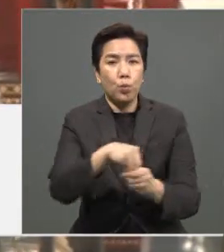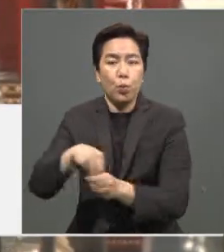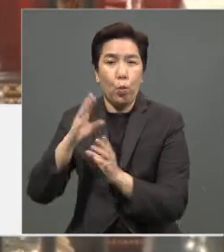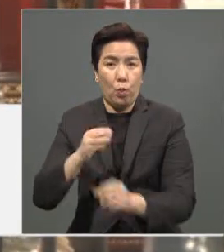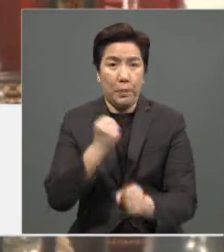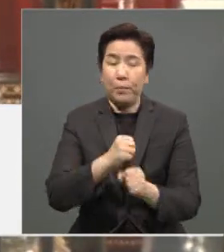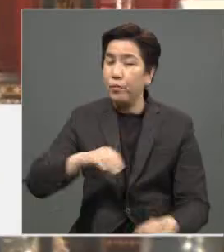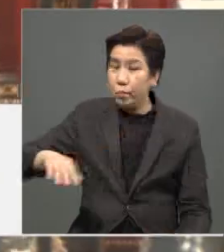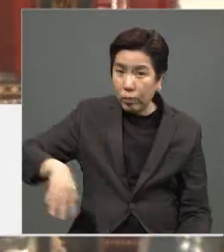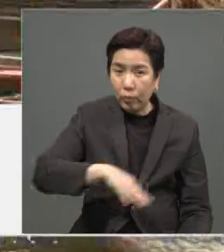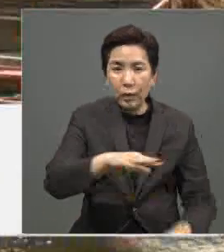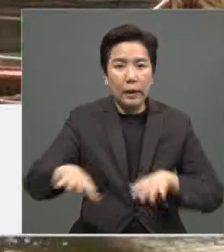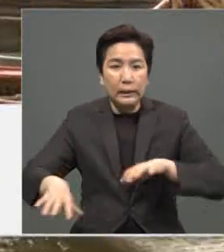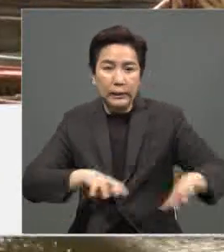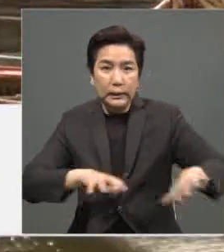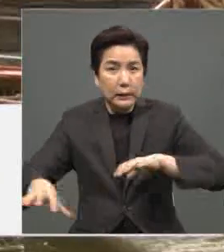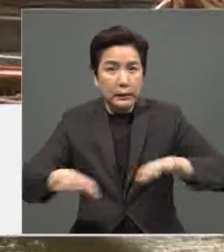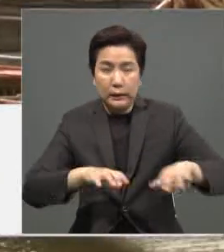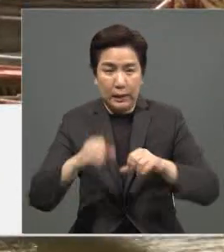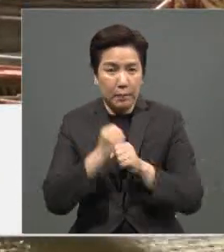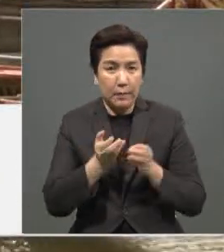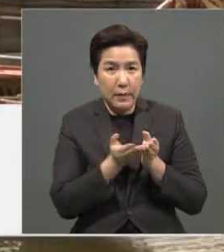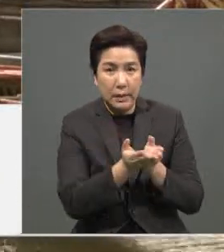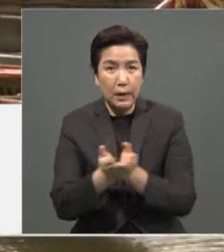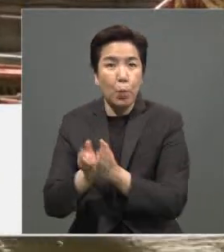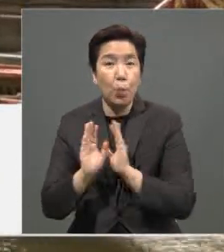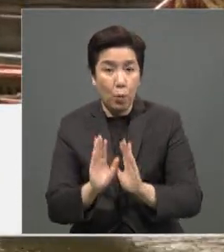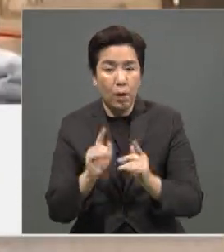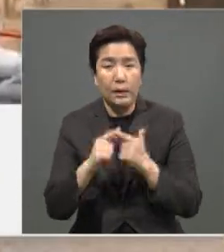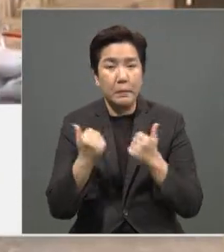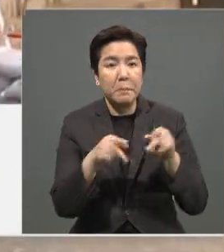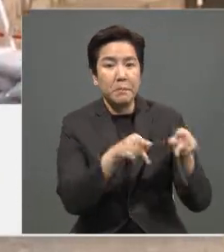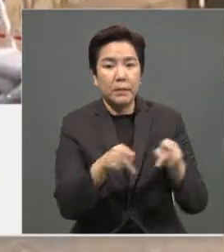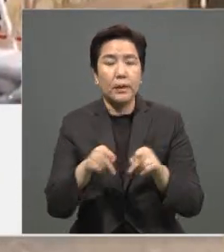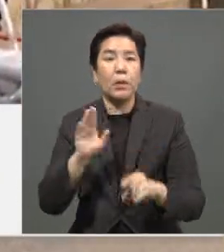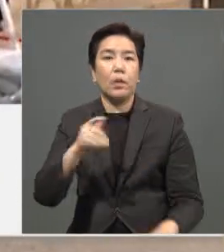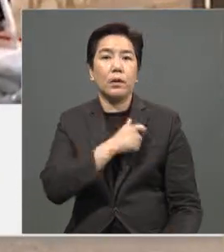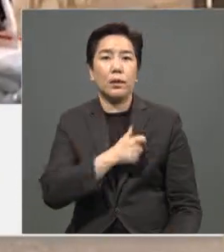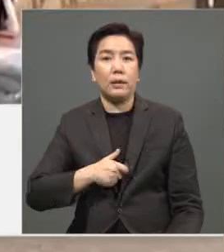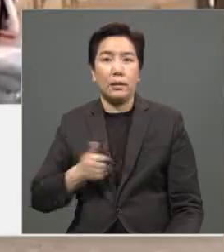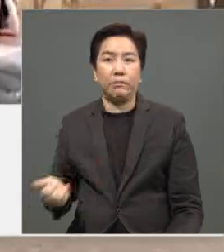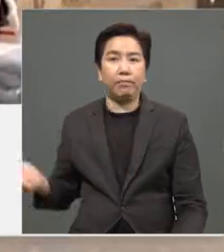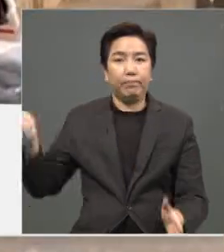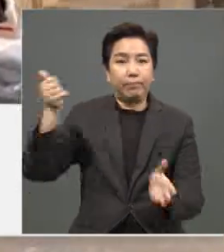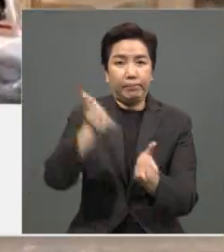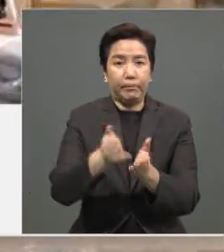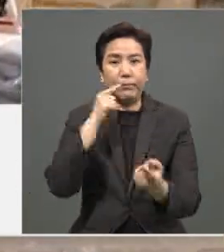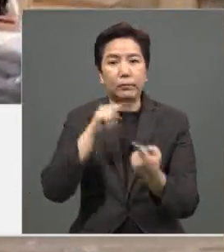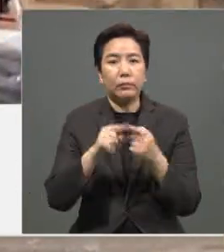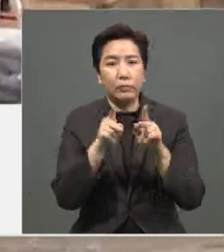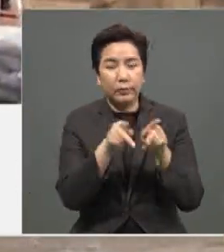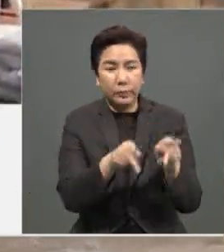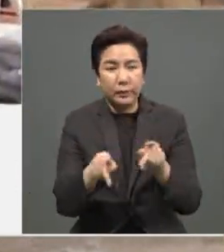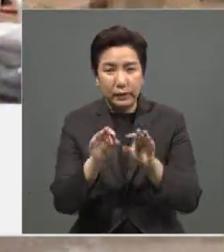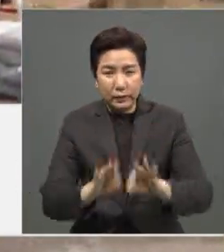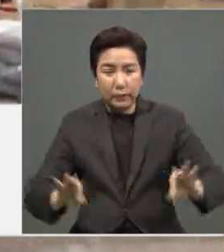าหน้าที่ในการจัดขบวนพยุหยาตราทางชลมารคในพระราชพิธีเสด็จพระราชดำเนินทรงบำเพ็ญพระราชกุศล